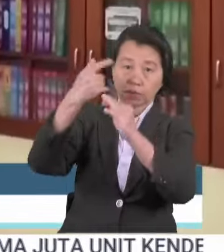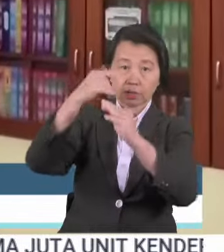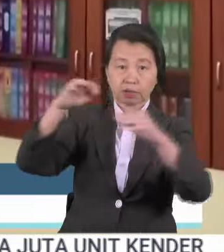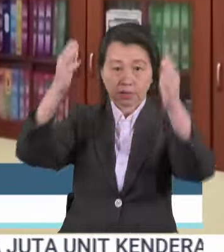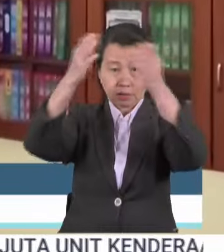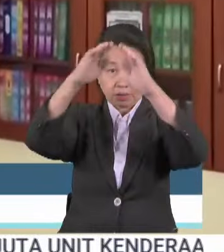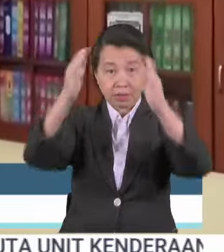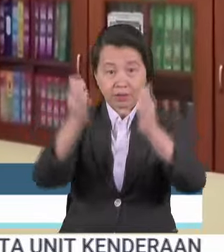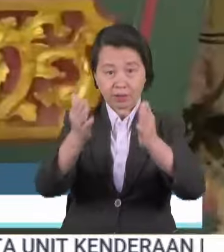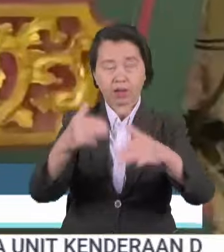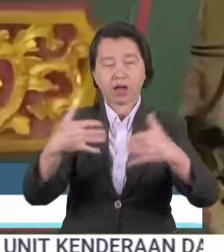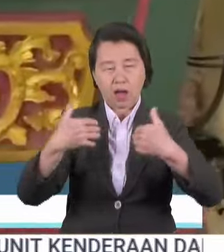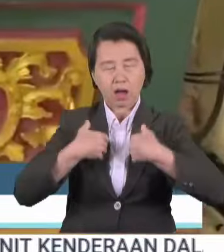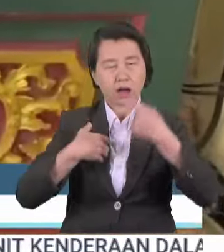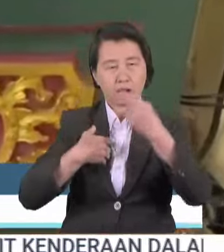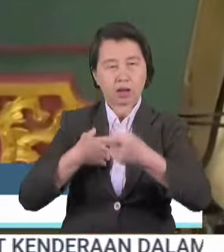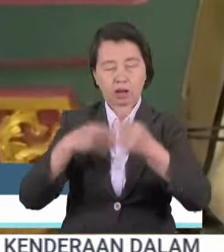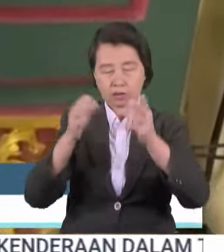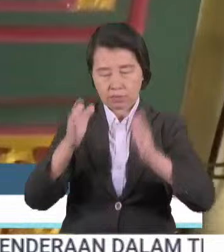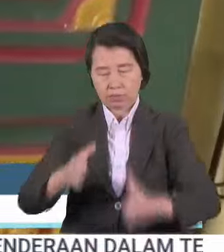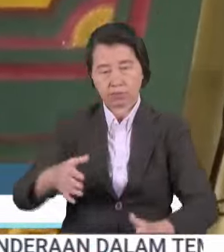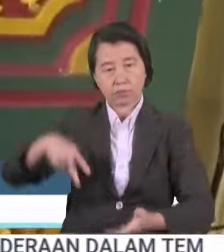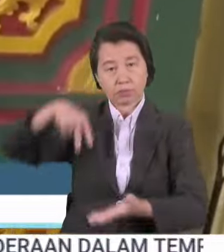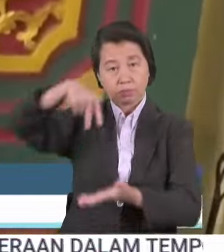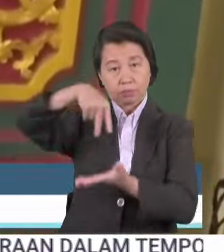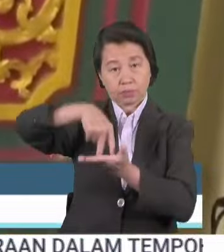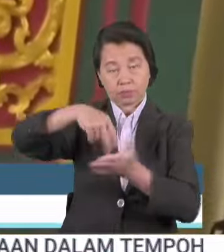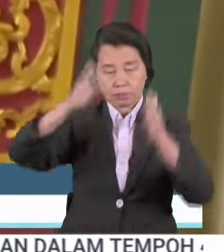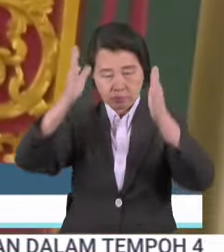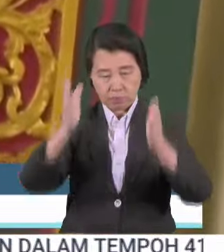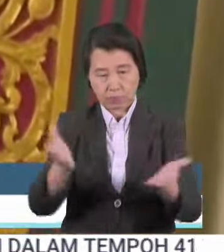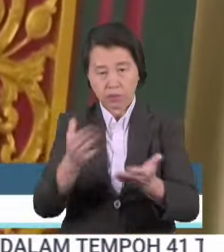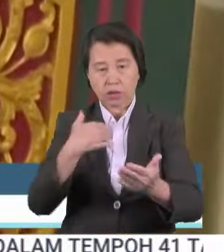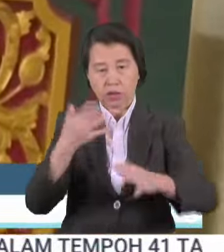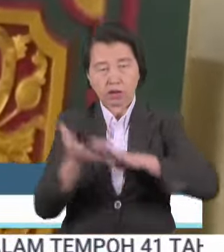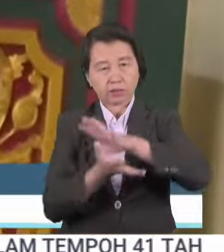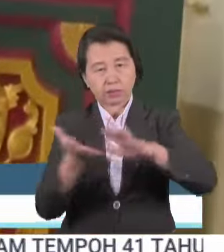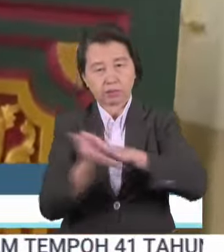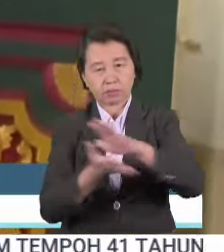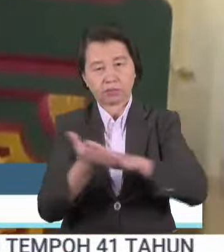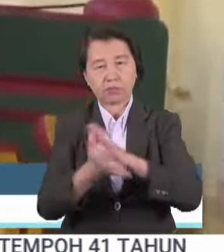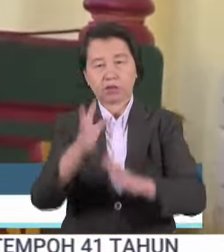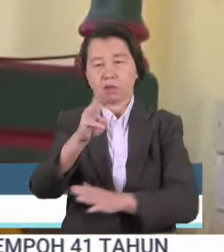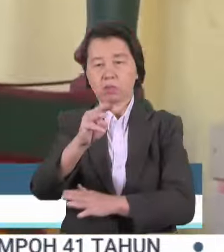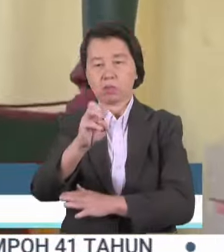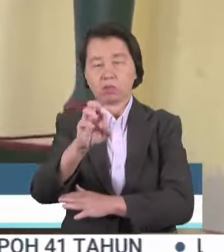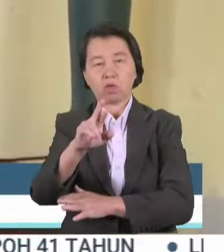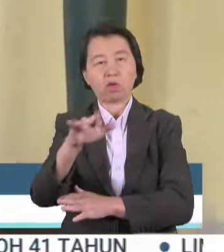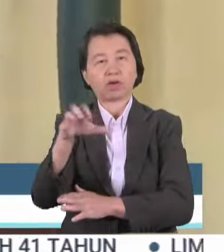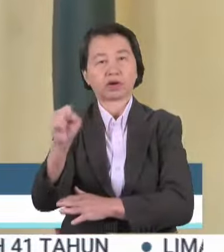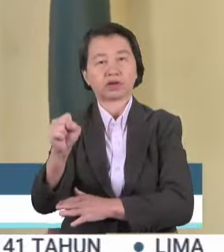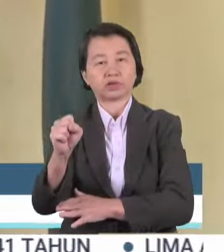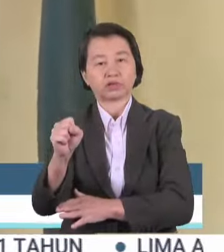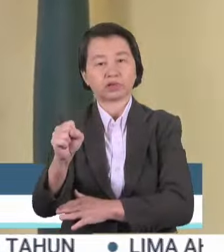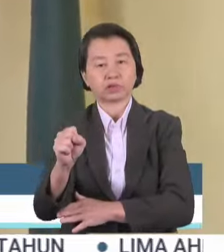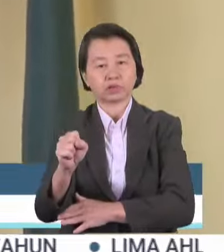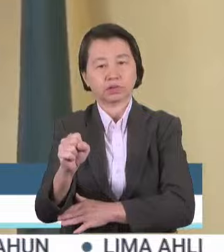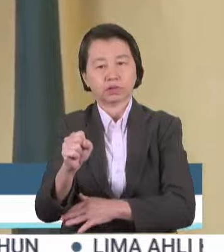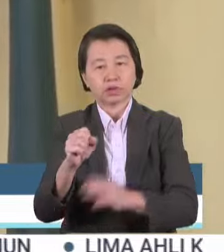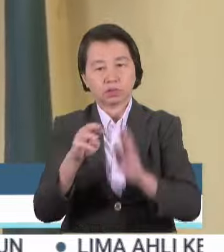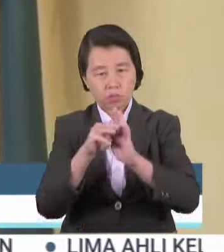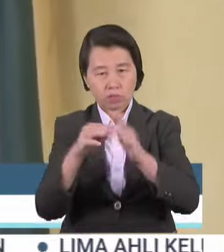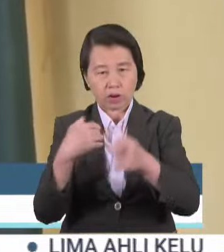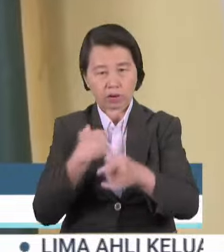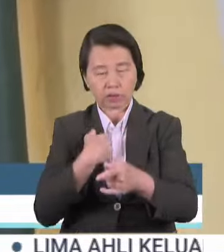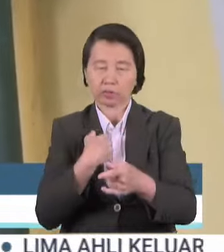tu, dia ada ada mixture of Moorish. Dia mix ada Moorish, ada yang